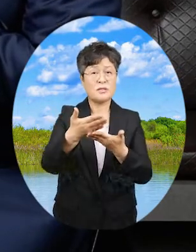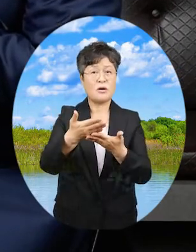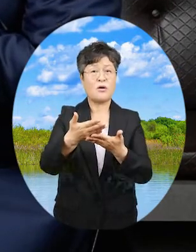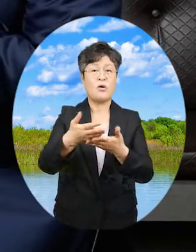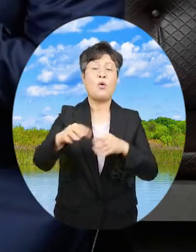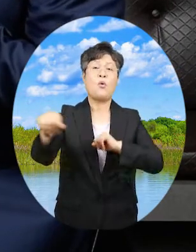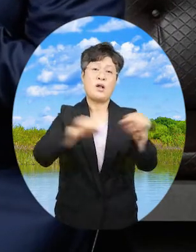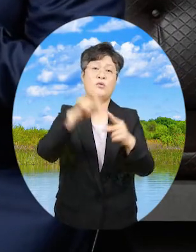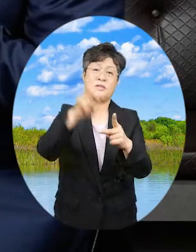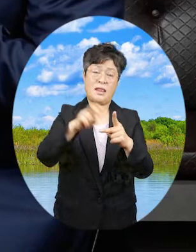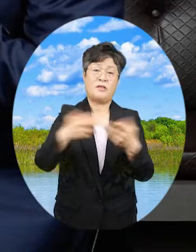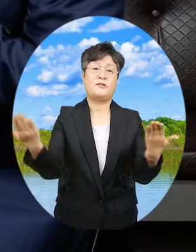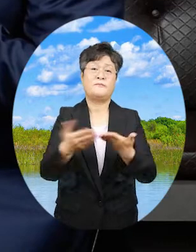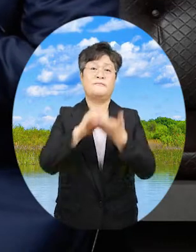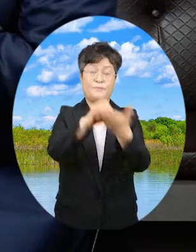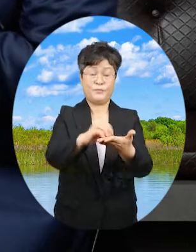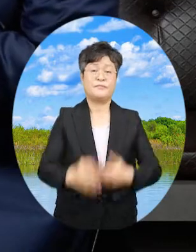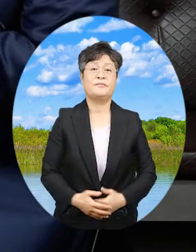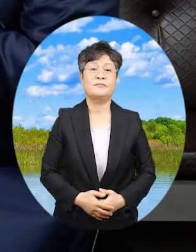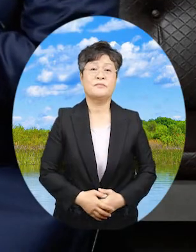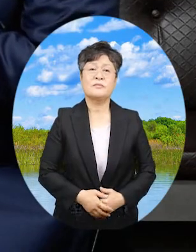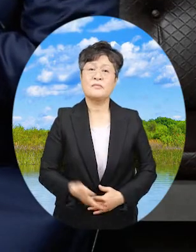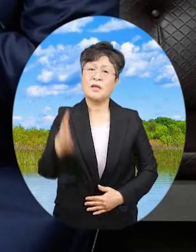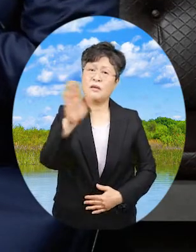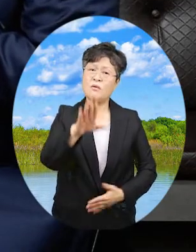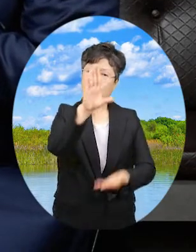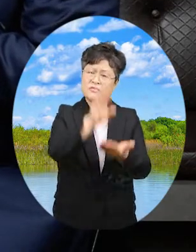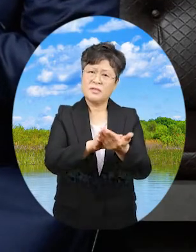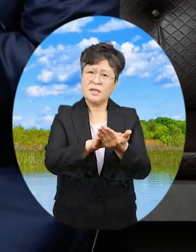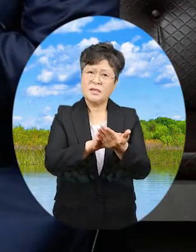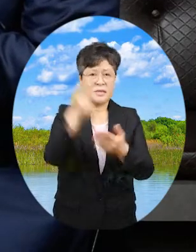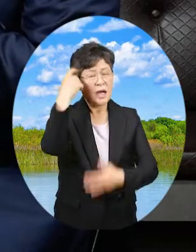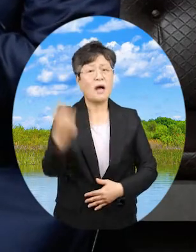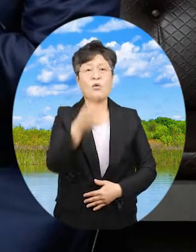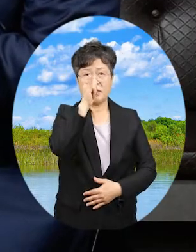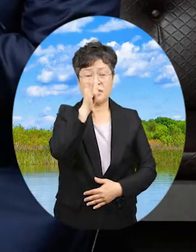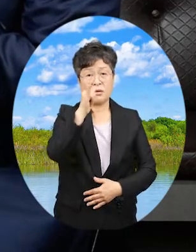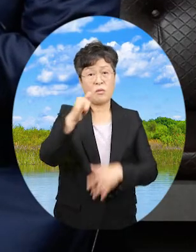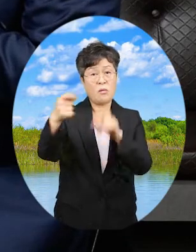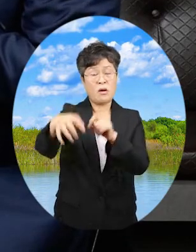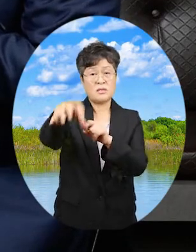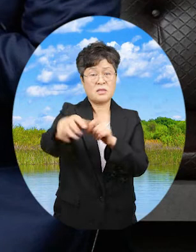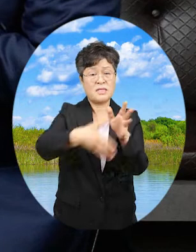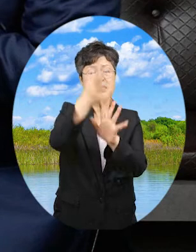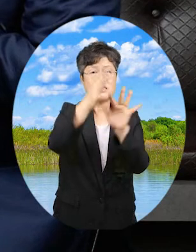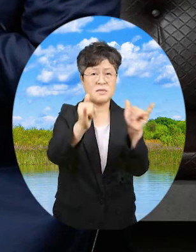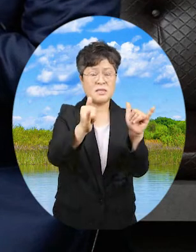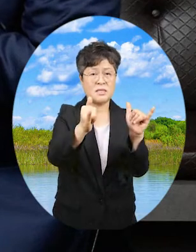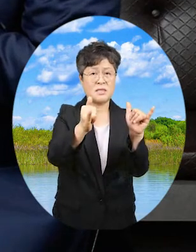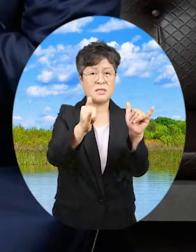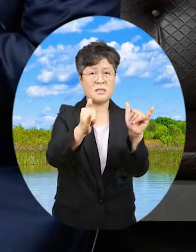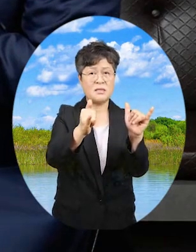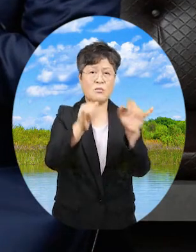나름대로 네. 8년 하고 나서 그 이후에 이제 또 거버넌스라 그래서 행정과 민간이 함께하는 그런 어떤